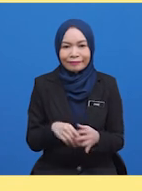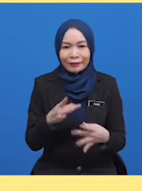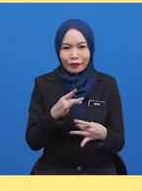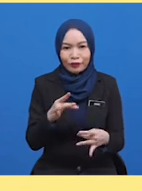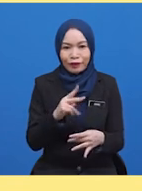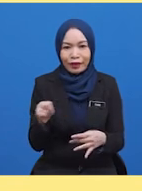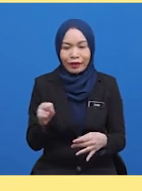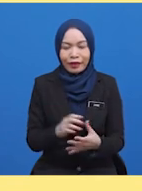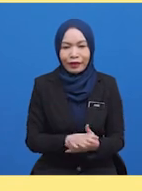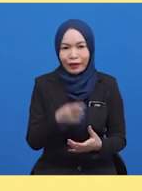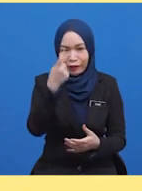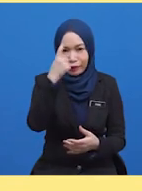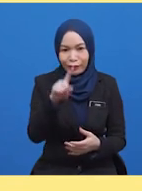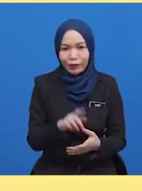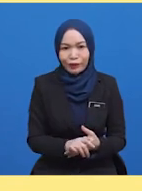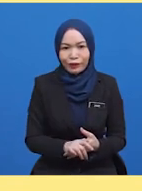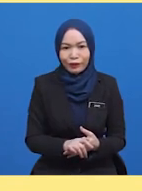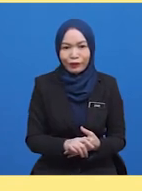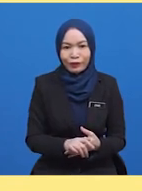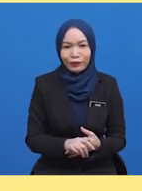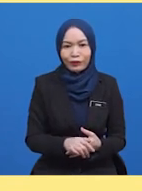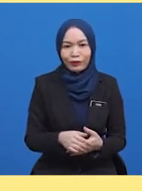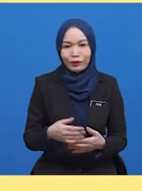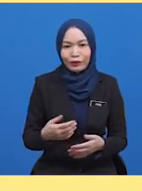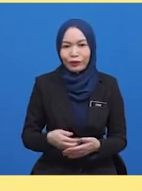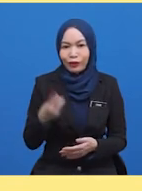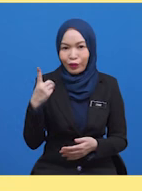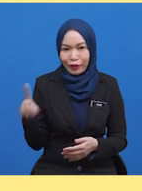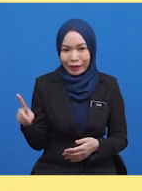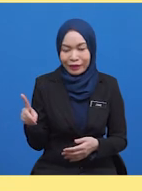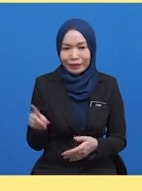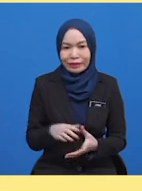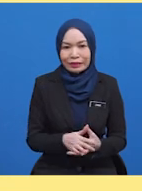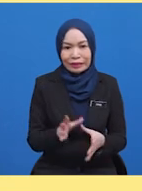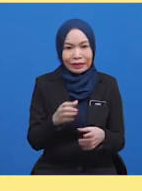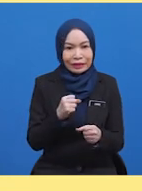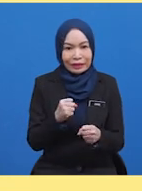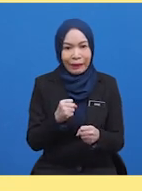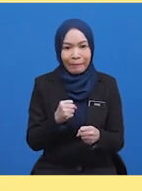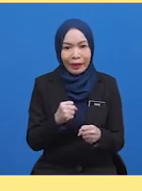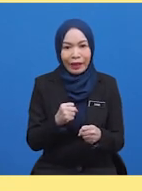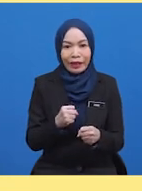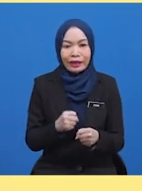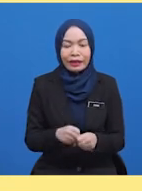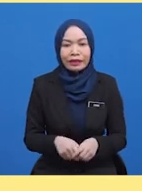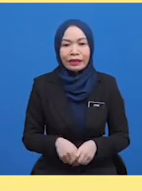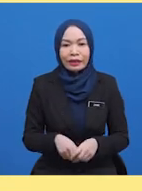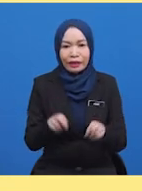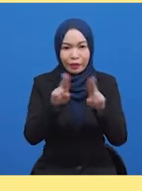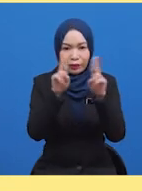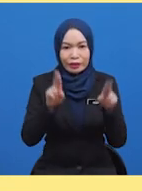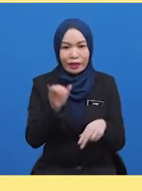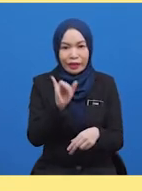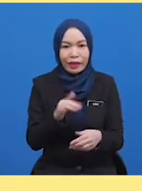mendapati baut disembelih untuk jamuan kerana dia sudah Hai banget